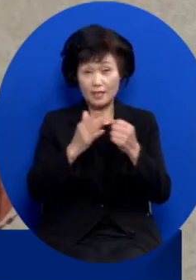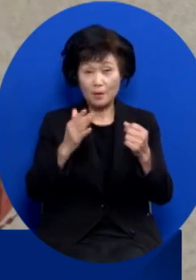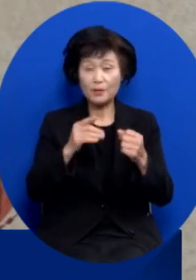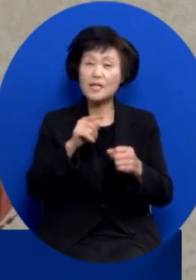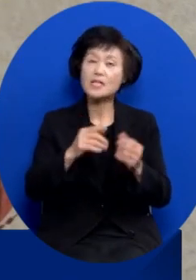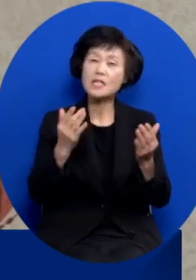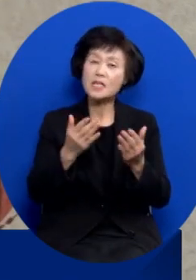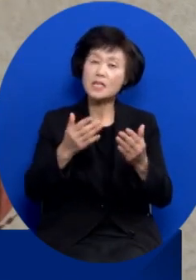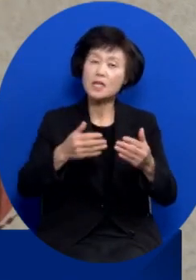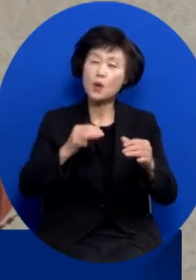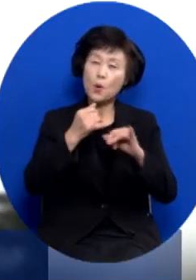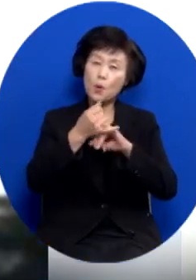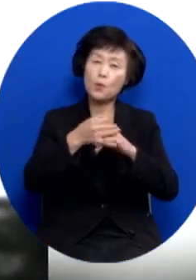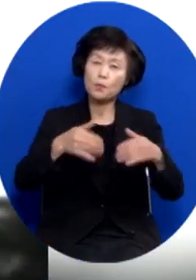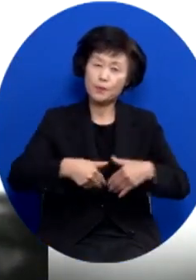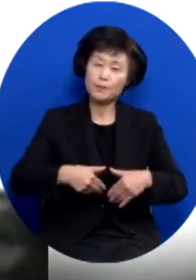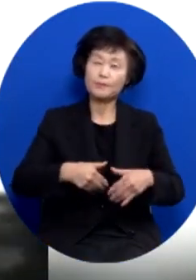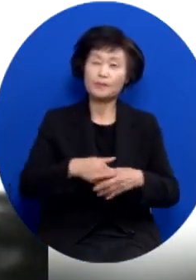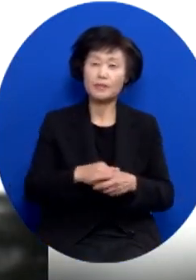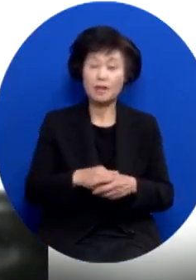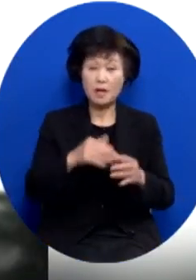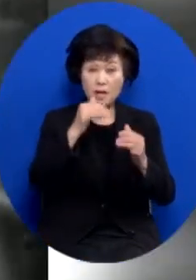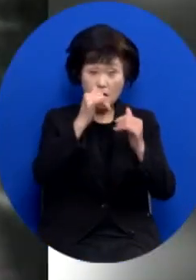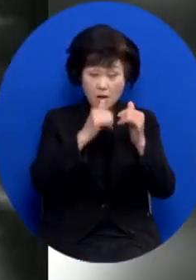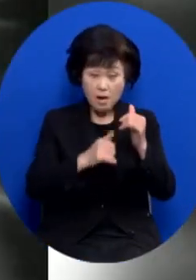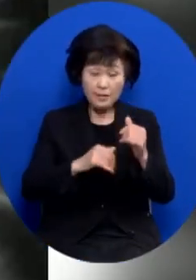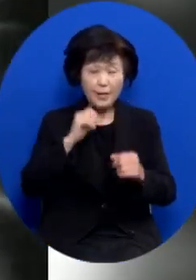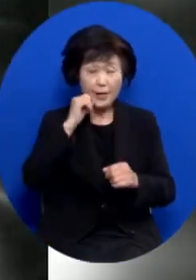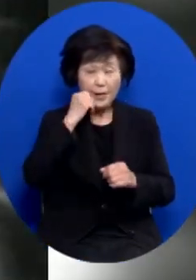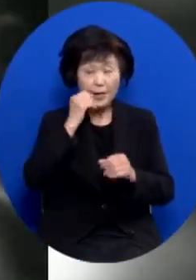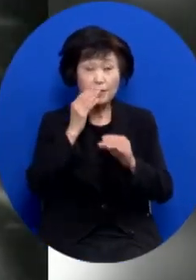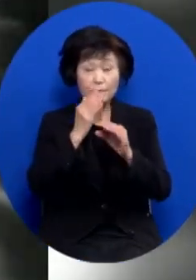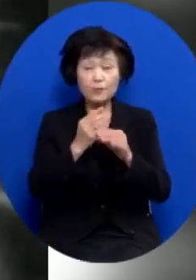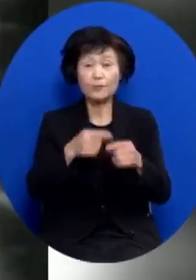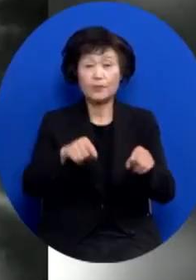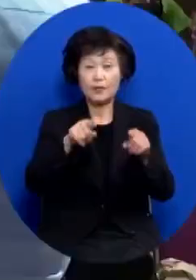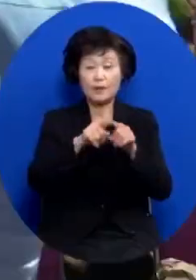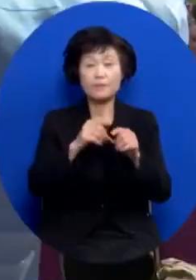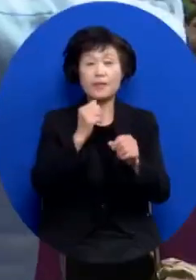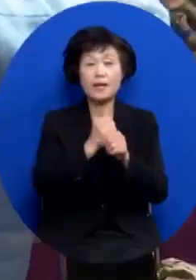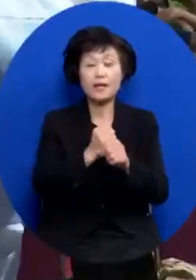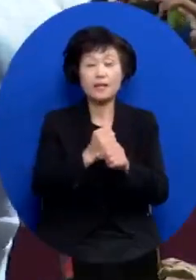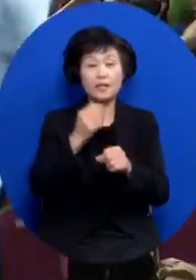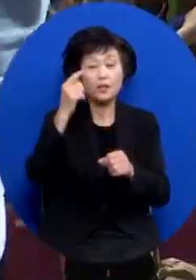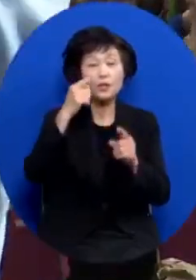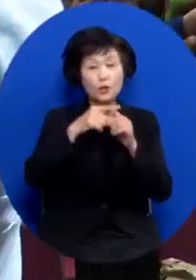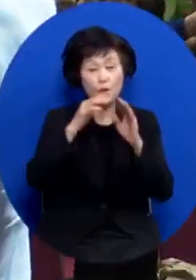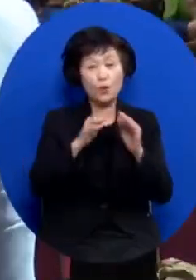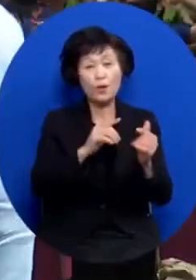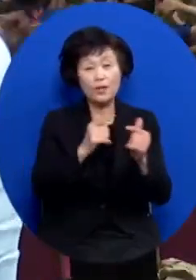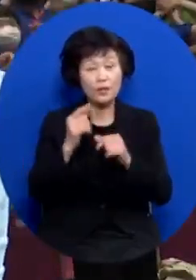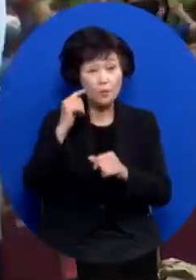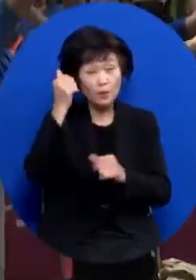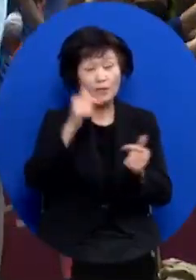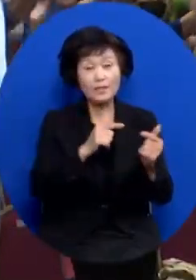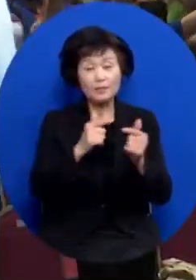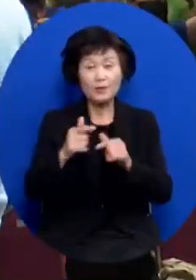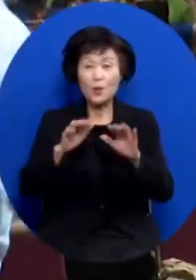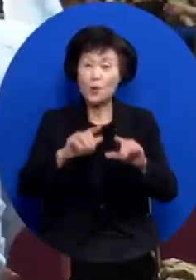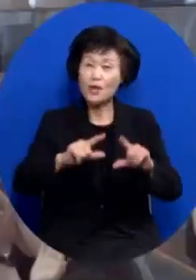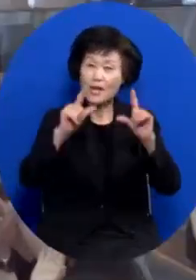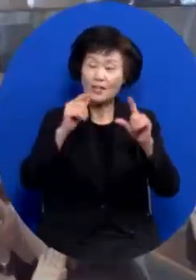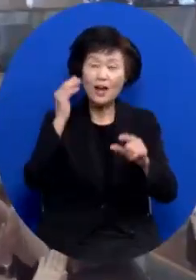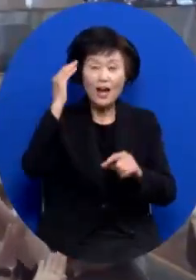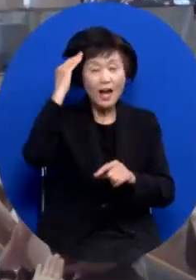일을 해야 된다고 생각합니다. 역사의 위기 가운데 함께했던 한국교회. 목회자들은 올해도 한국교회가 희망의